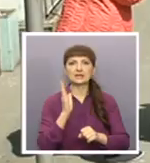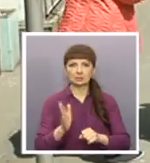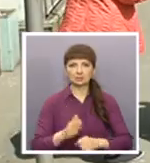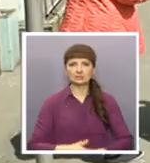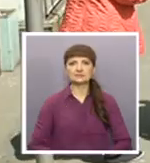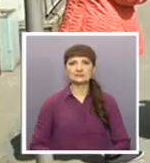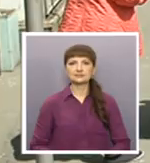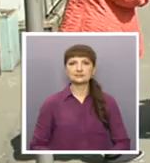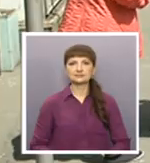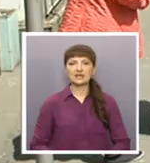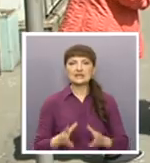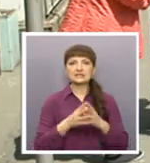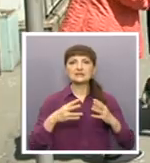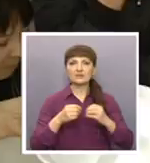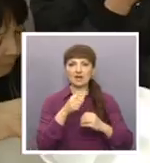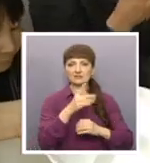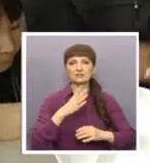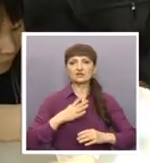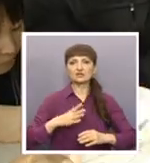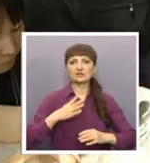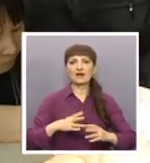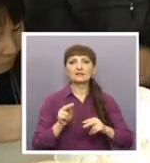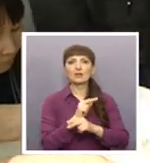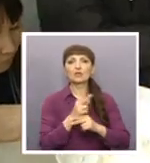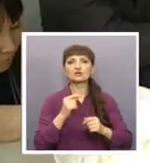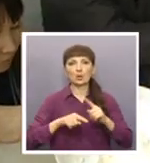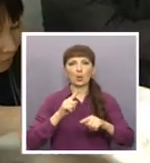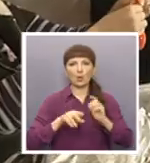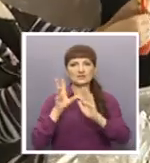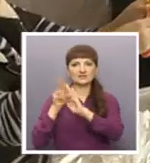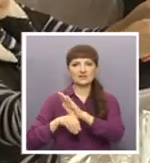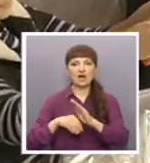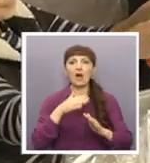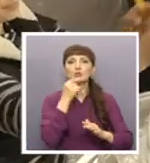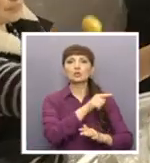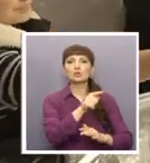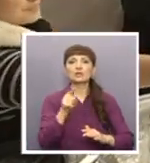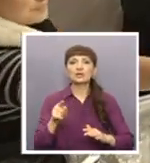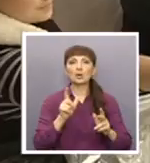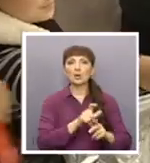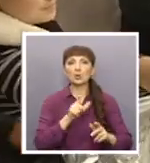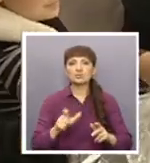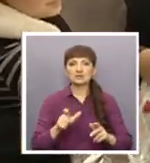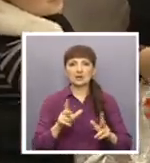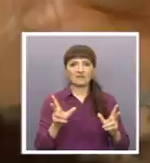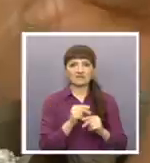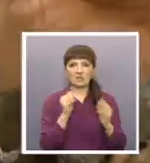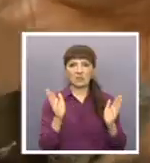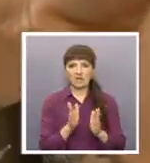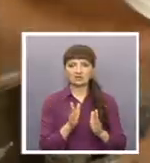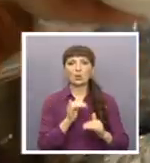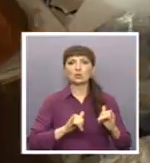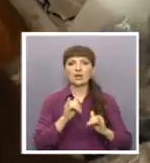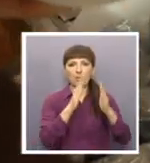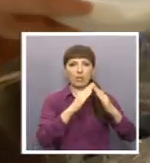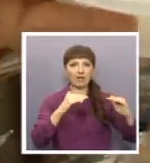переживайте. Семья Лыновых пережидает ремонтную пору у родственников, а десяткам других погорельцев повезло меньше. Они разместились в